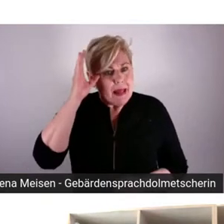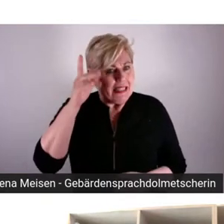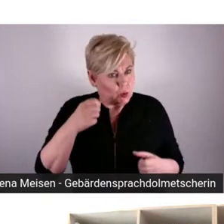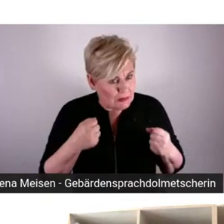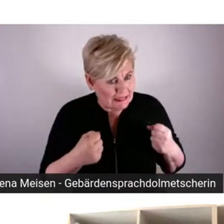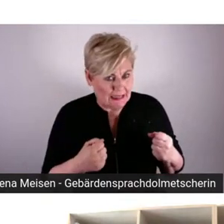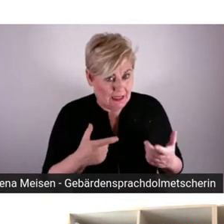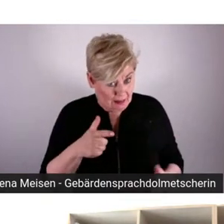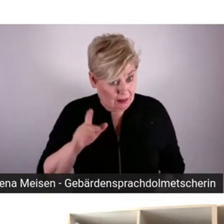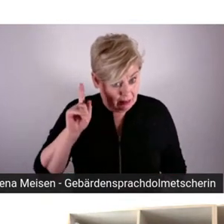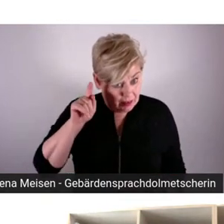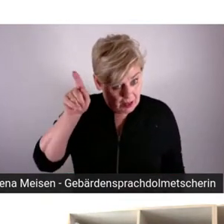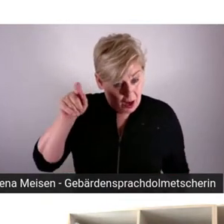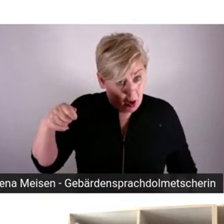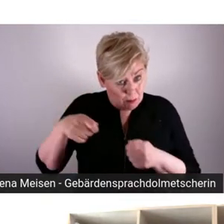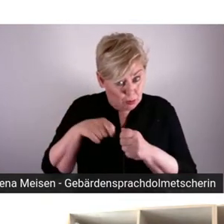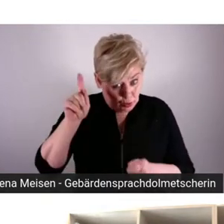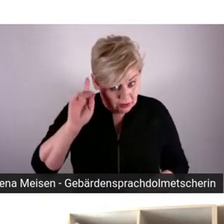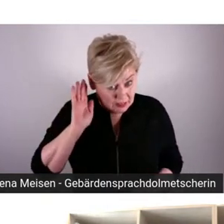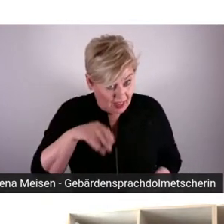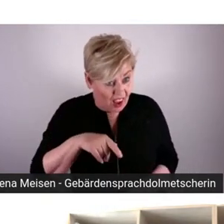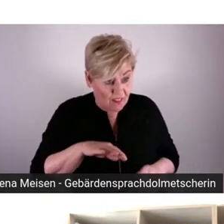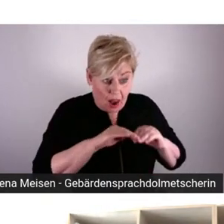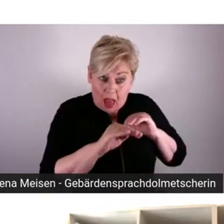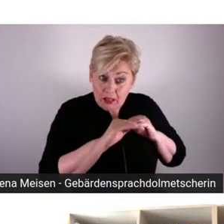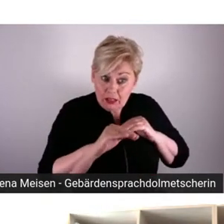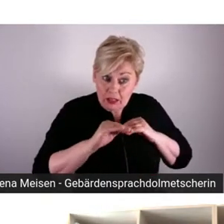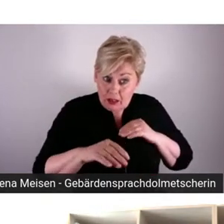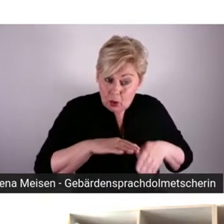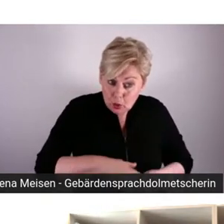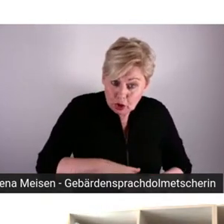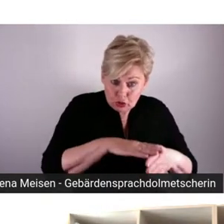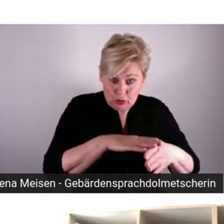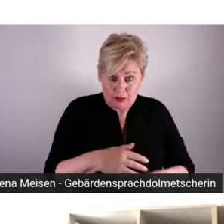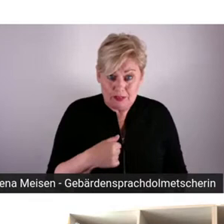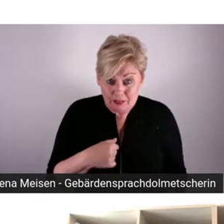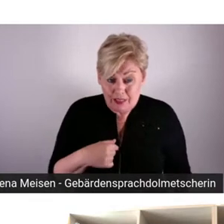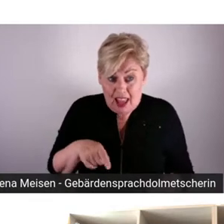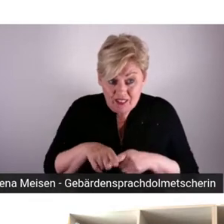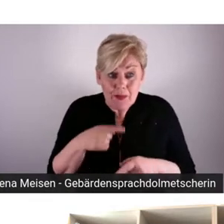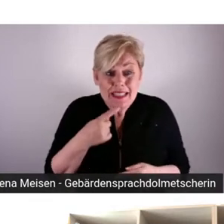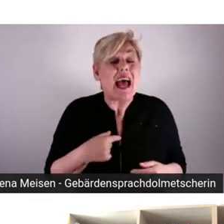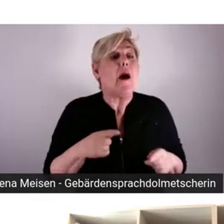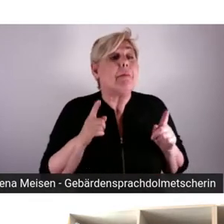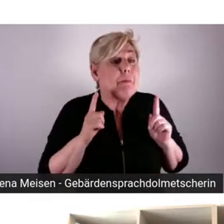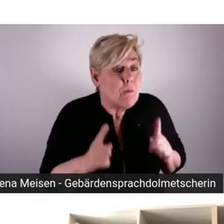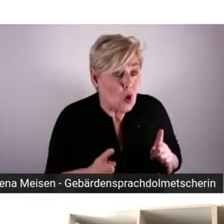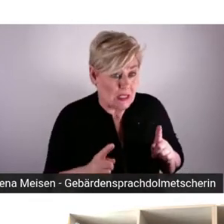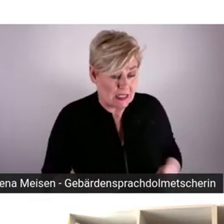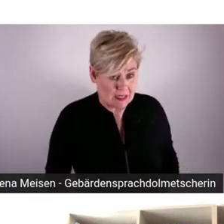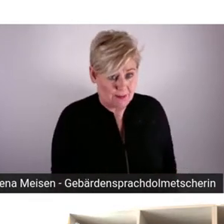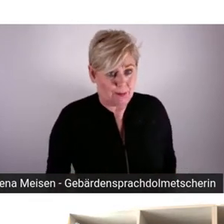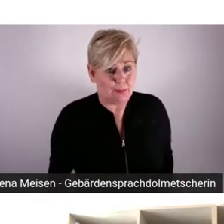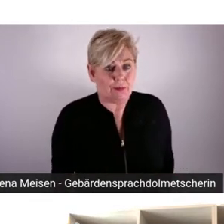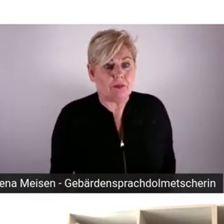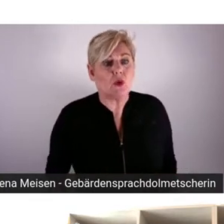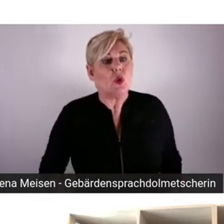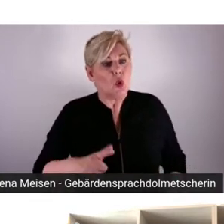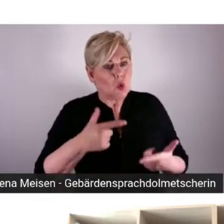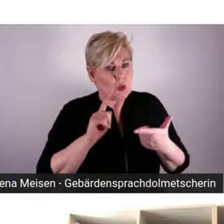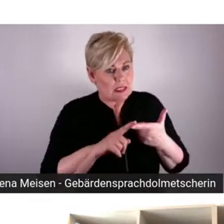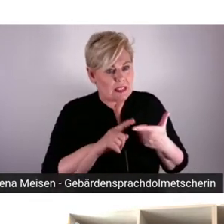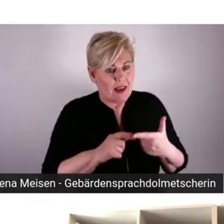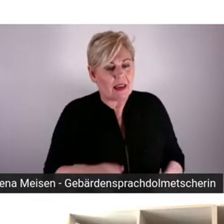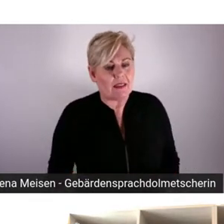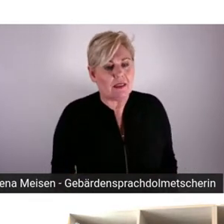Bund Bildung in den Ländern mit unterstützen? Und da sagen wir als FDP, das muss so sein. Das Zweite ist, wir müssen quasi